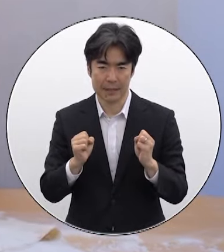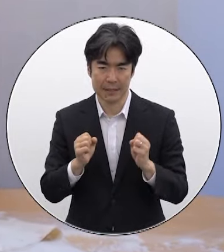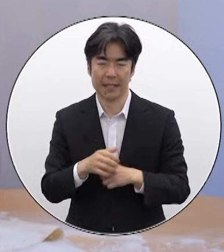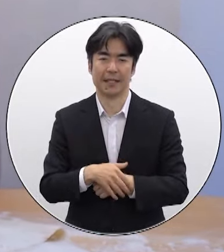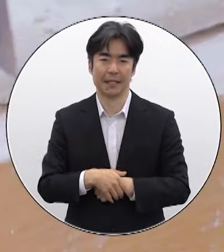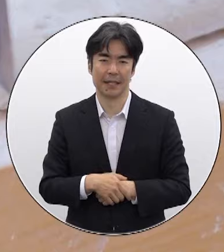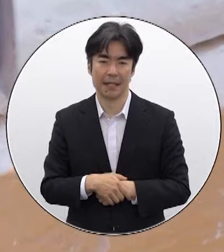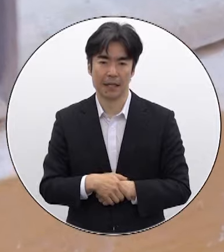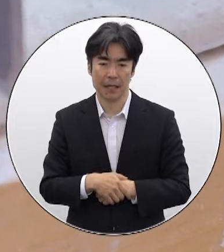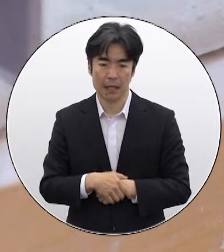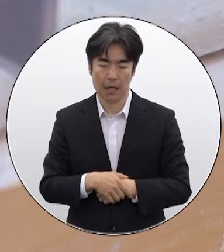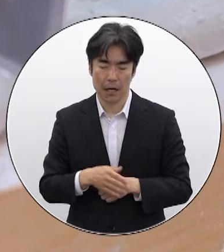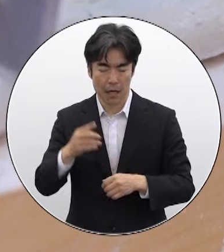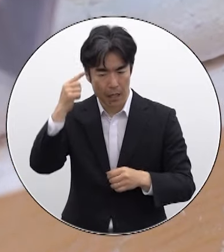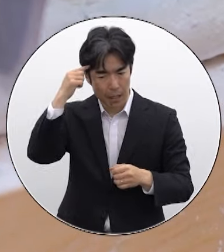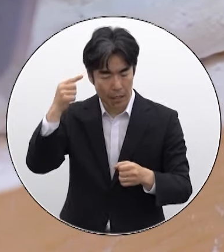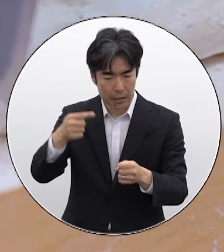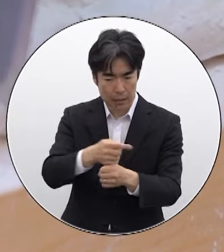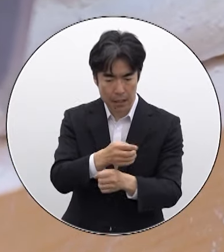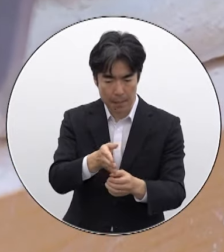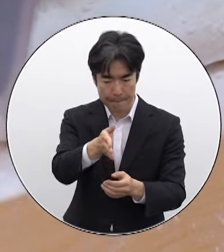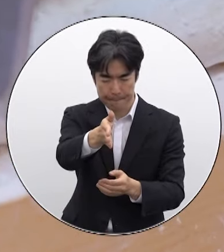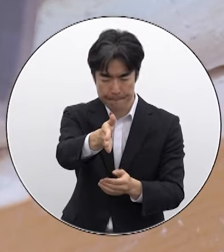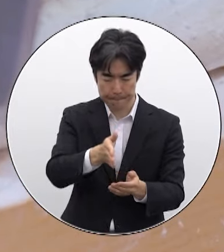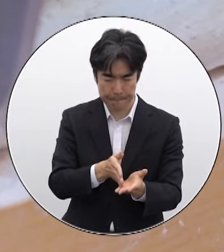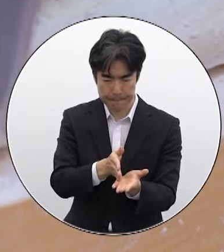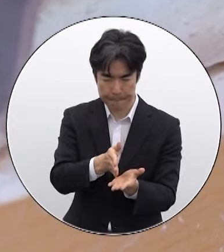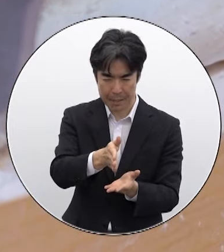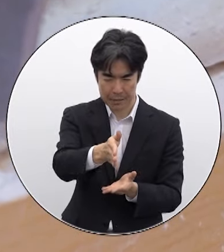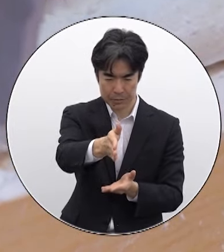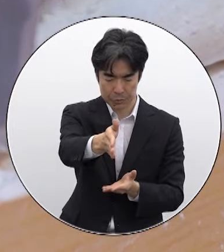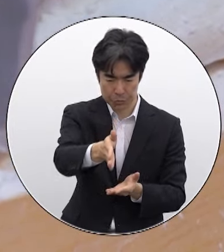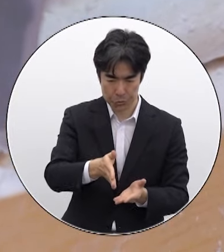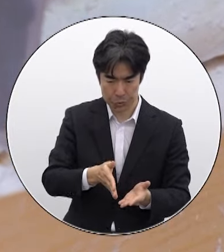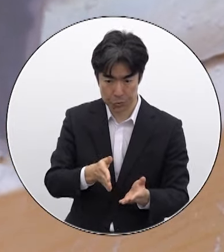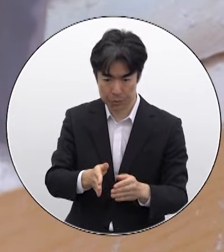怖い、これまっすぐも難しい。